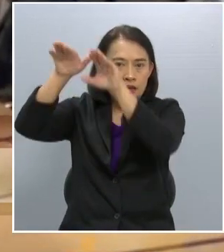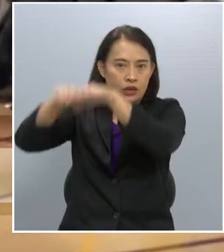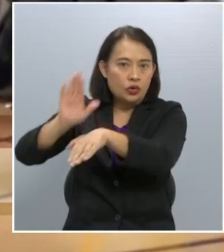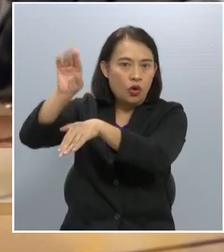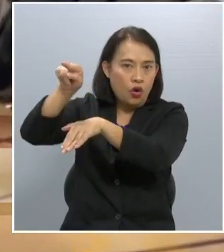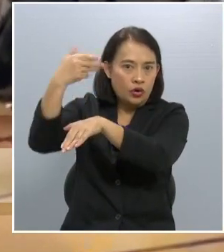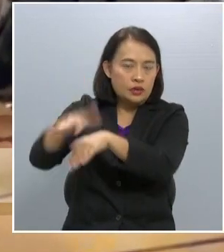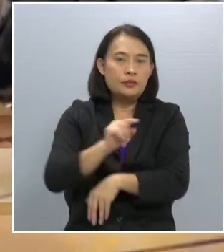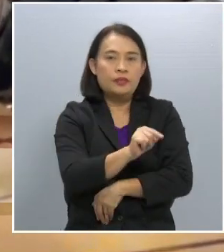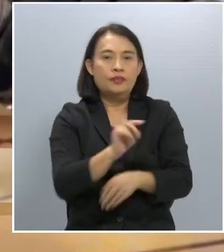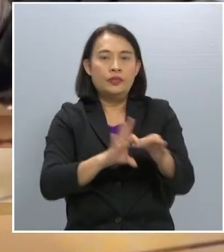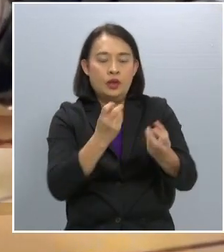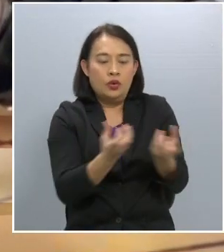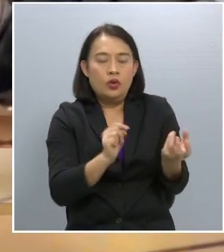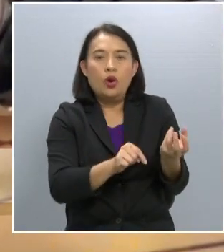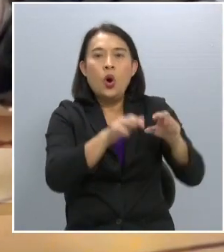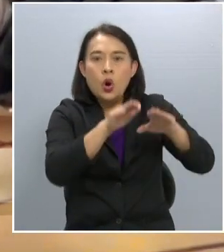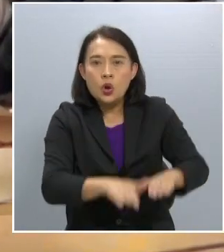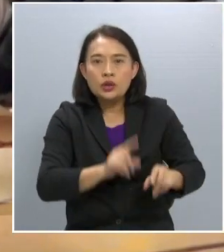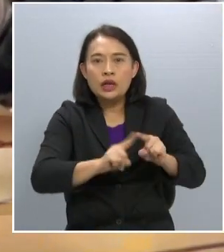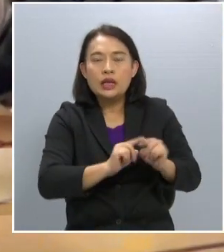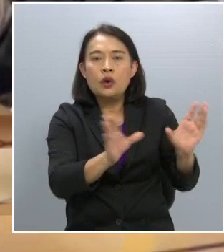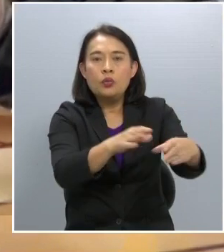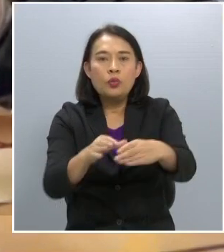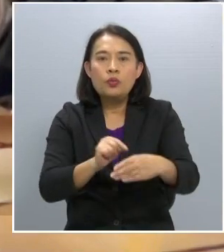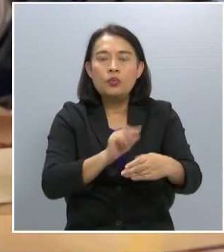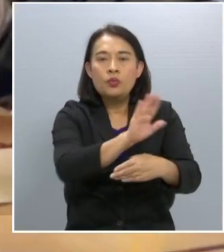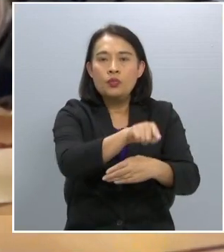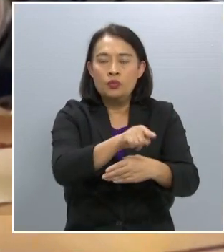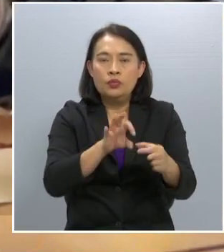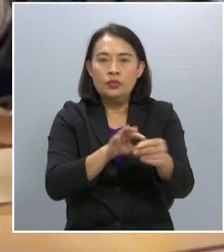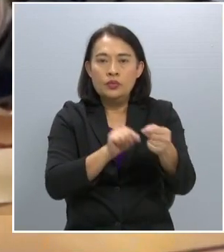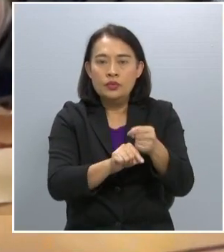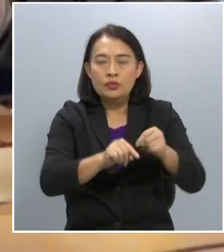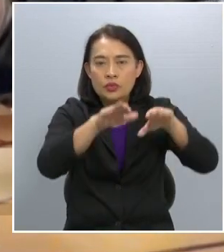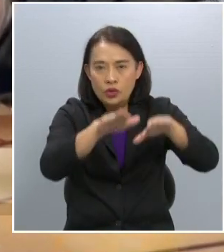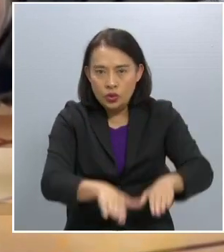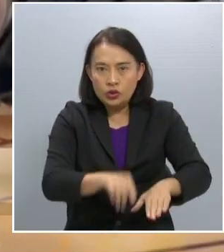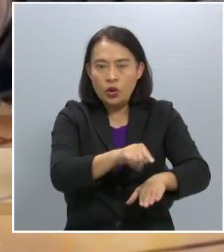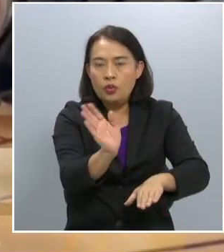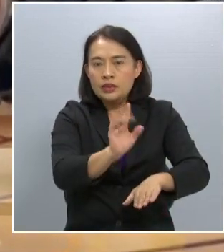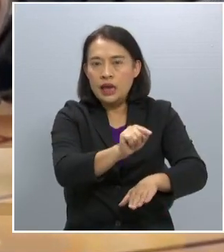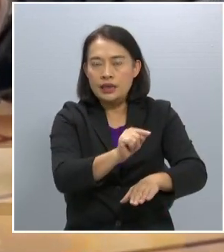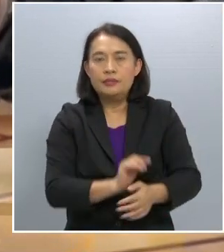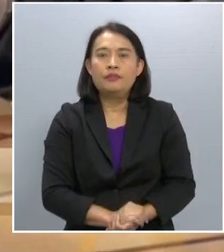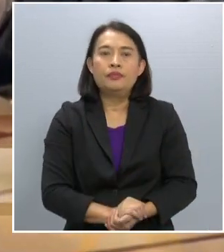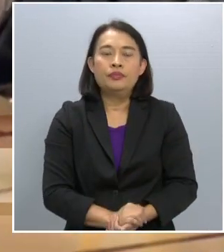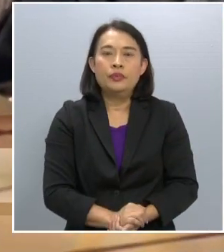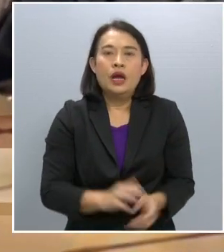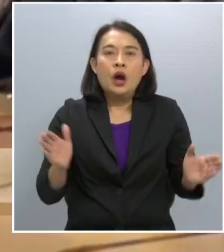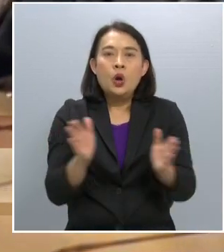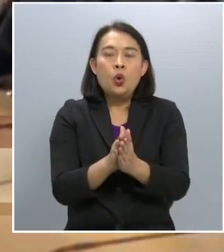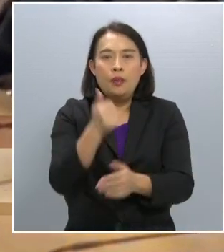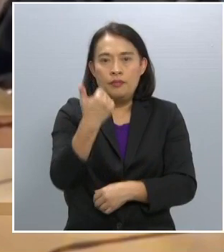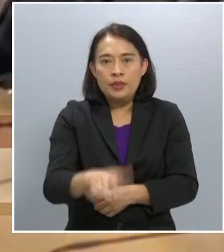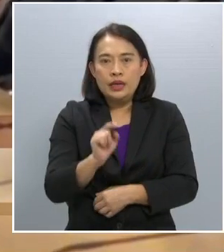ก็คือการลดลงของราคาสินค้าและบริการบางกลุ่มไม่ใช่ว่าเอ่อส่วนใหญ่ที่ราคาลงนะคะดังนั้นจึงนับไม่ได้ยังไม่อยู่ในจุดที่